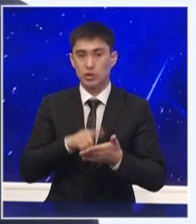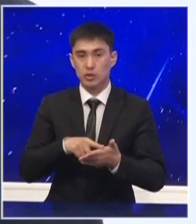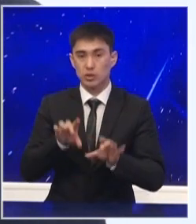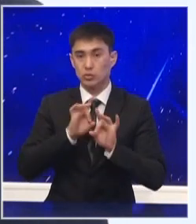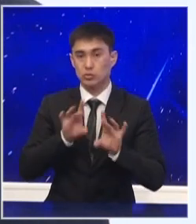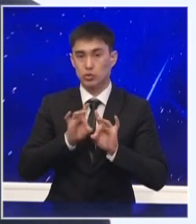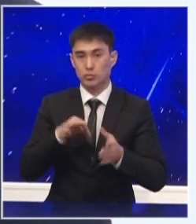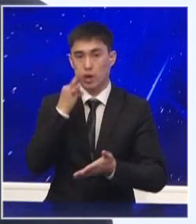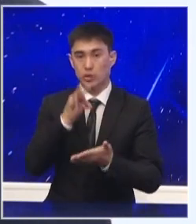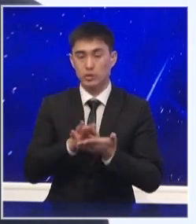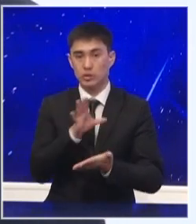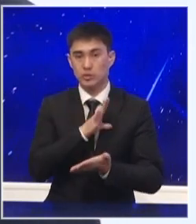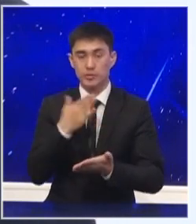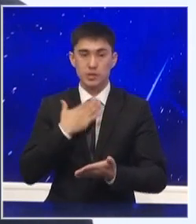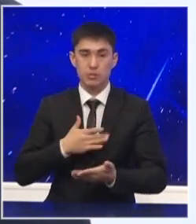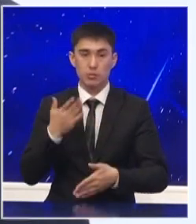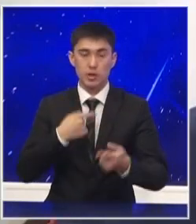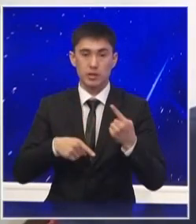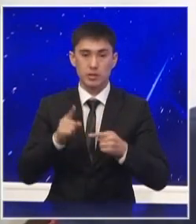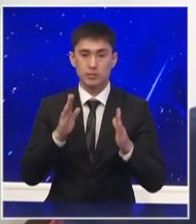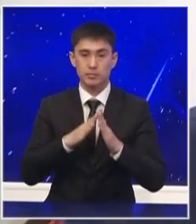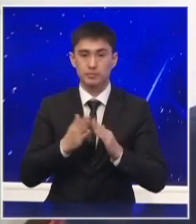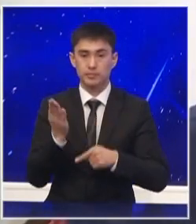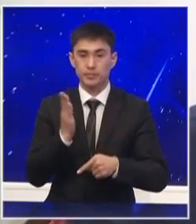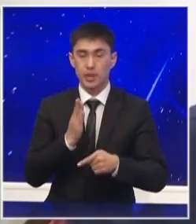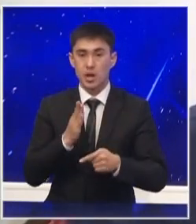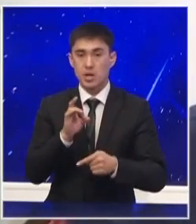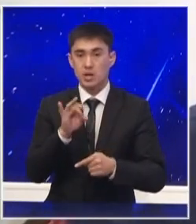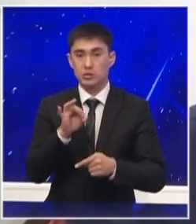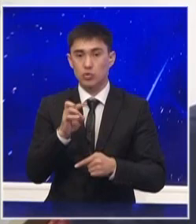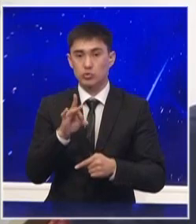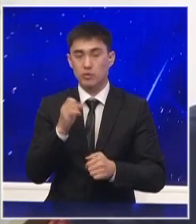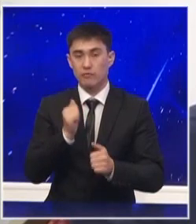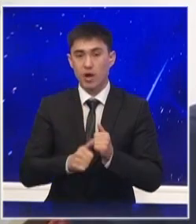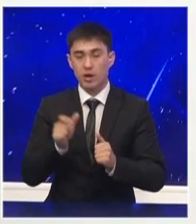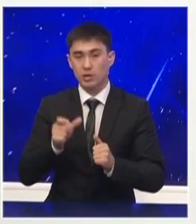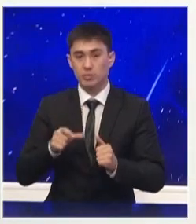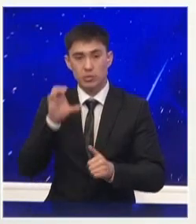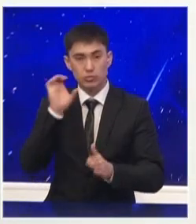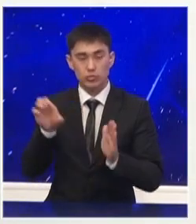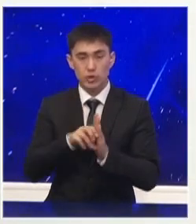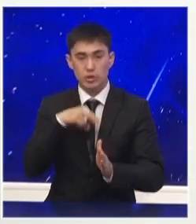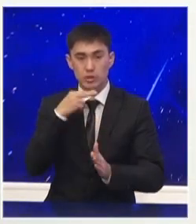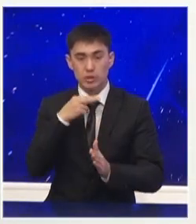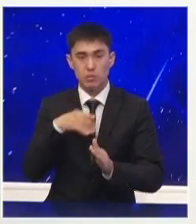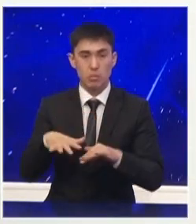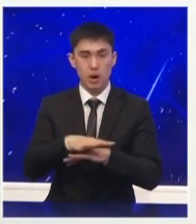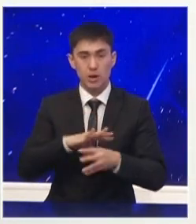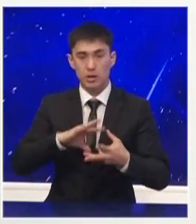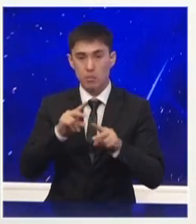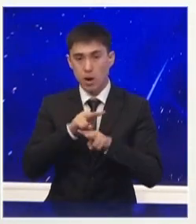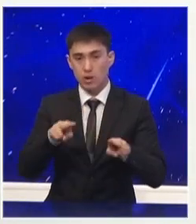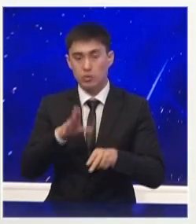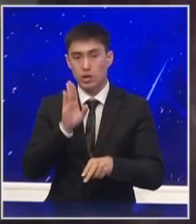түсінді жауап алғанына риза болып қайтты. Ерғазы Қошанбеков әр тұрғынды мұқият тыңдады. Жоғарыдағы мәселелердің барлығын